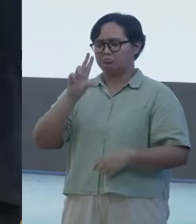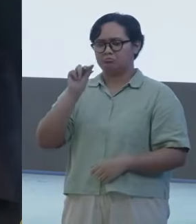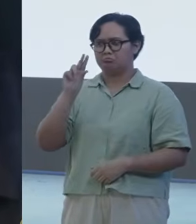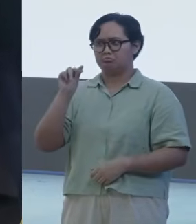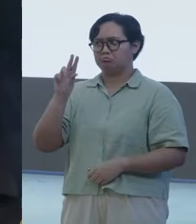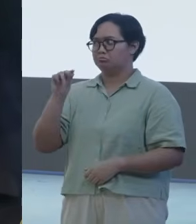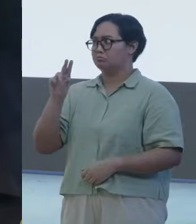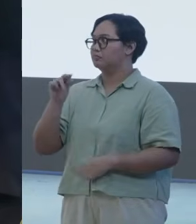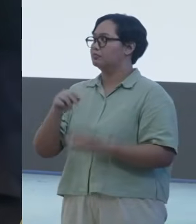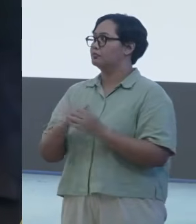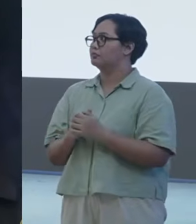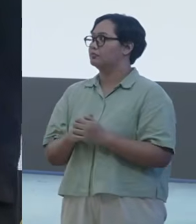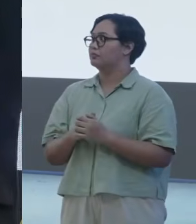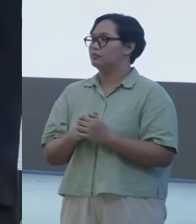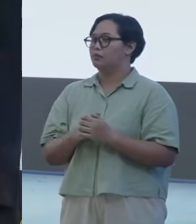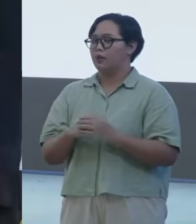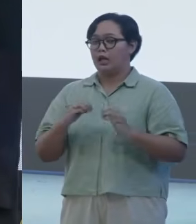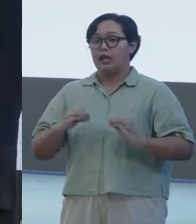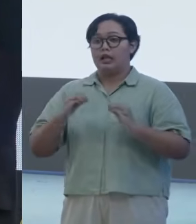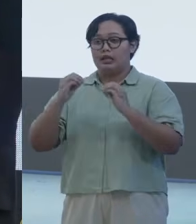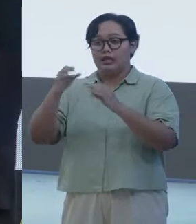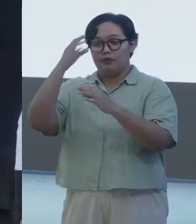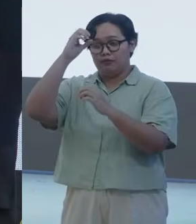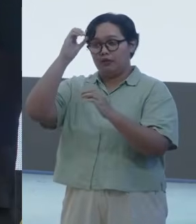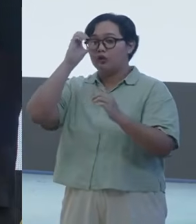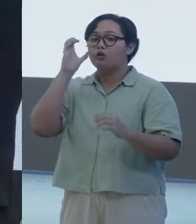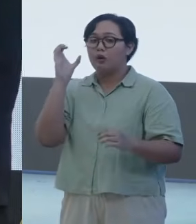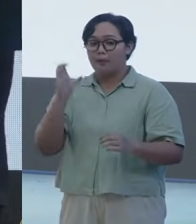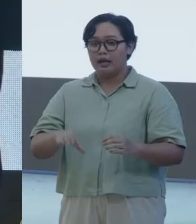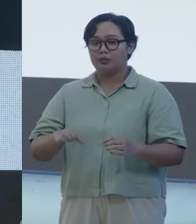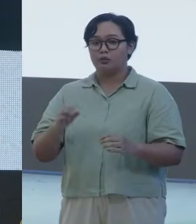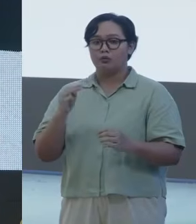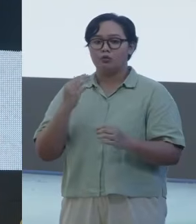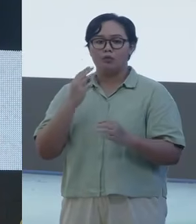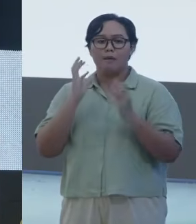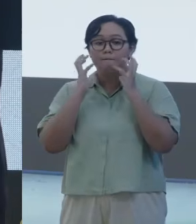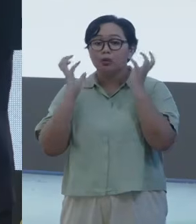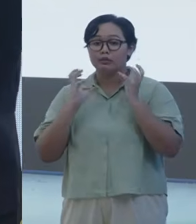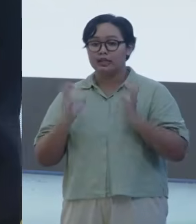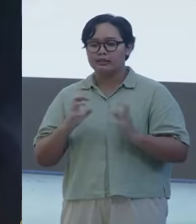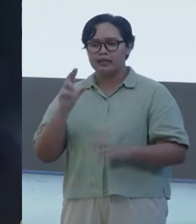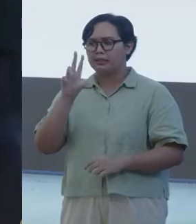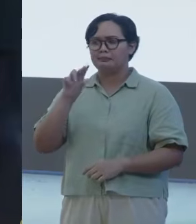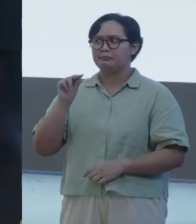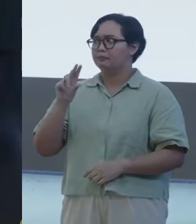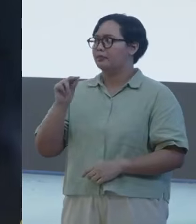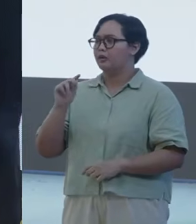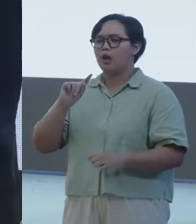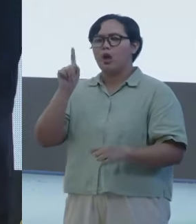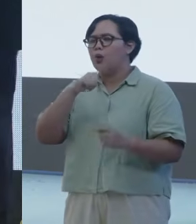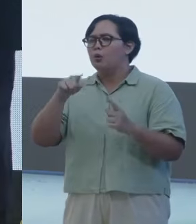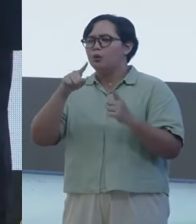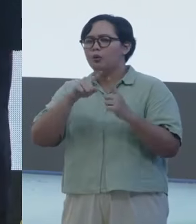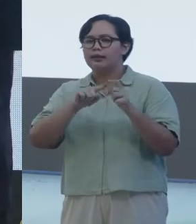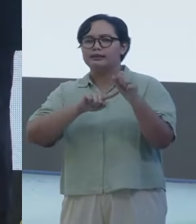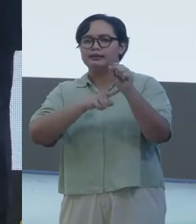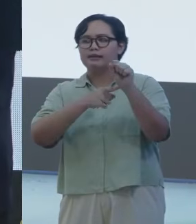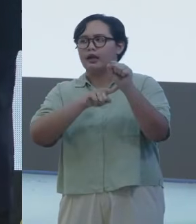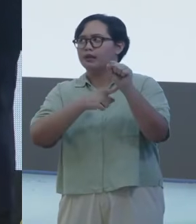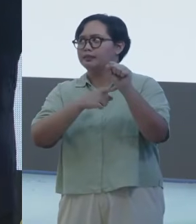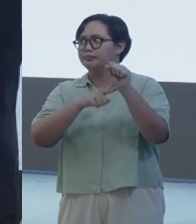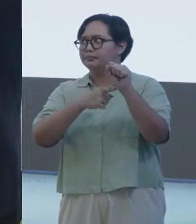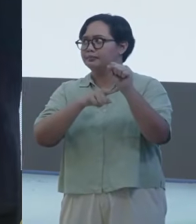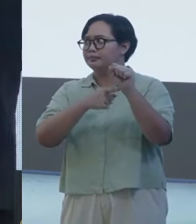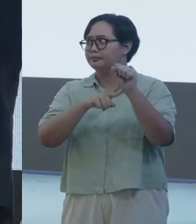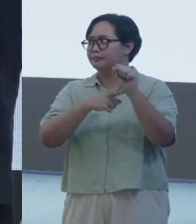Nung binigay niya yung batas kay Moises? Hindi. Basahin natin ulit. In hope of eternal life, which God, who never